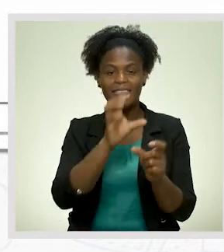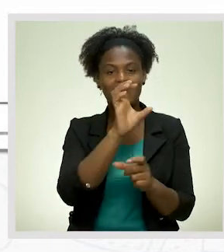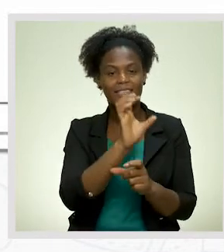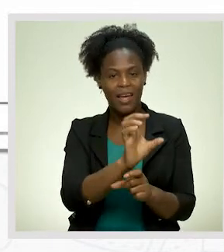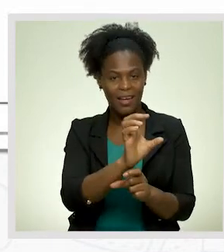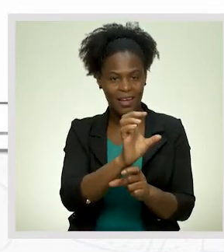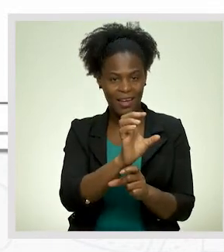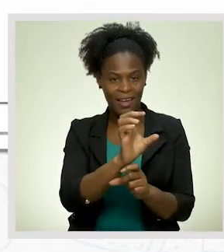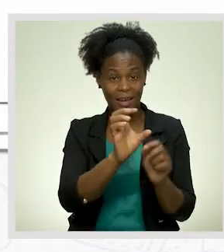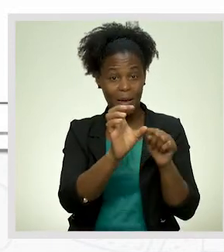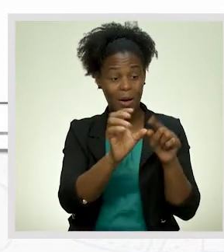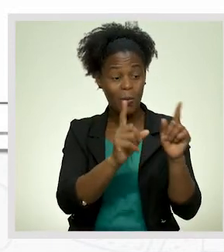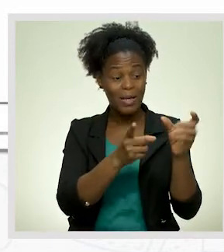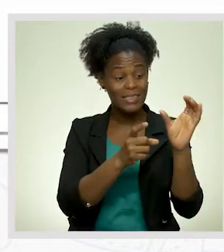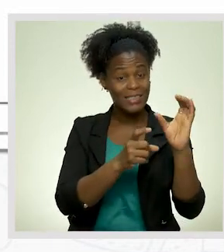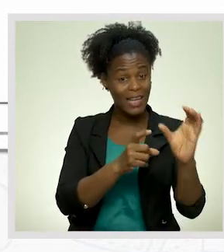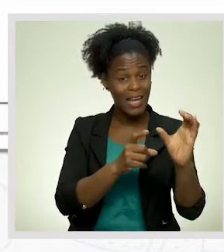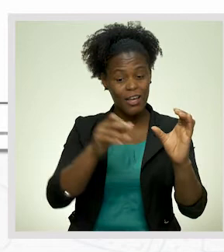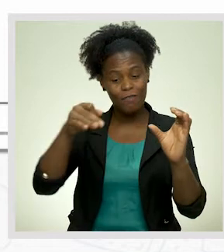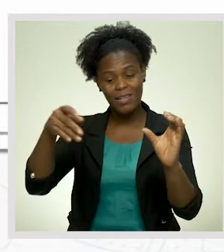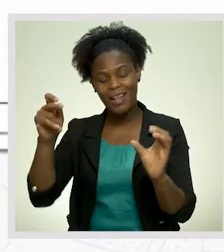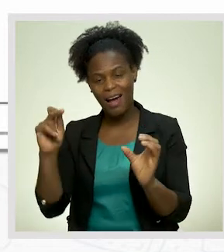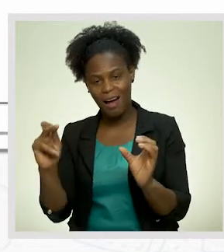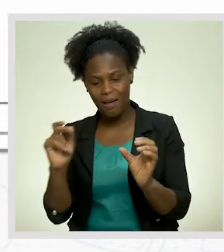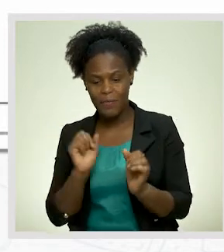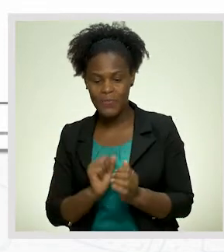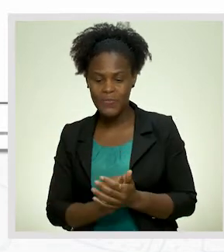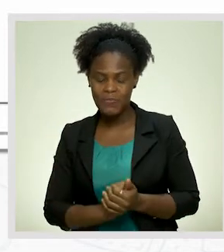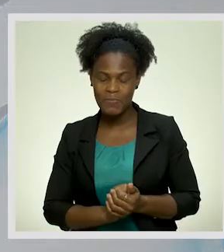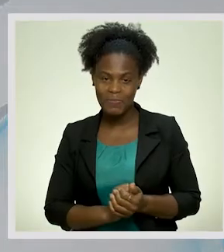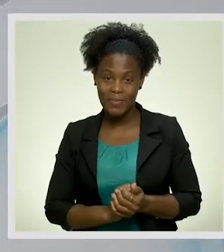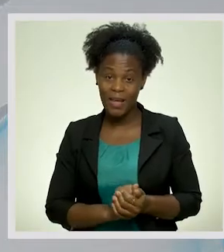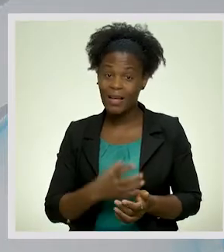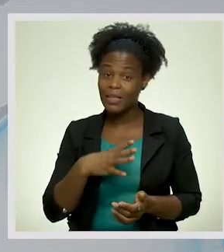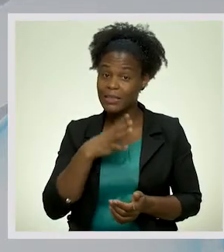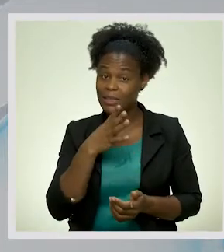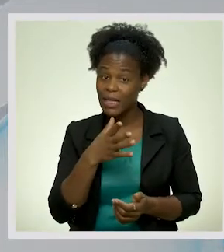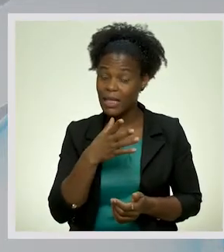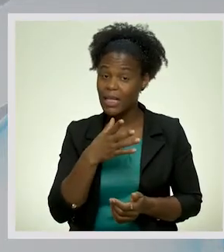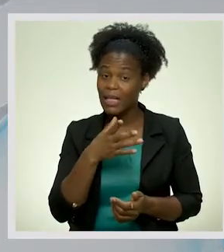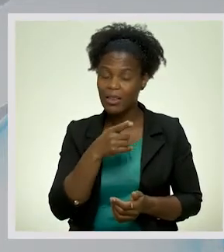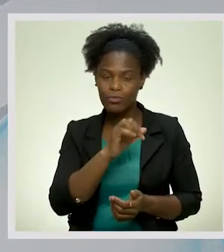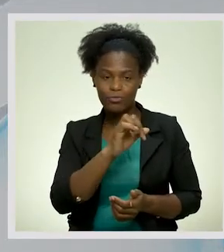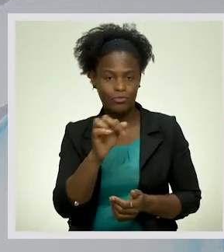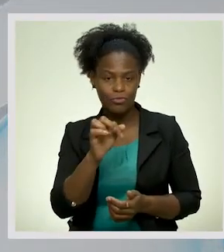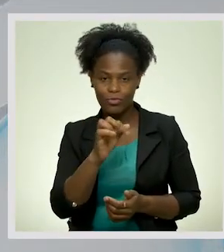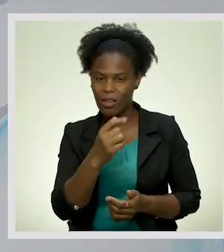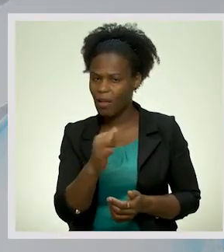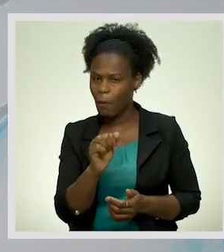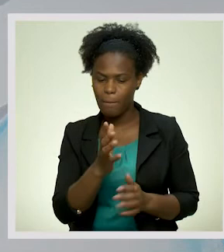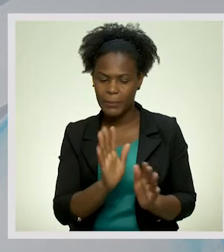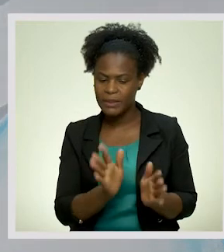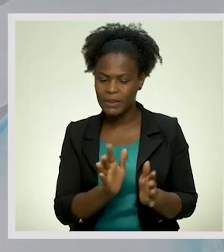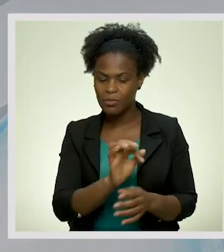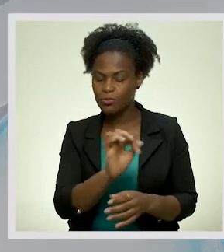C. Ça termine avec la lettre A. Donc, ça veut dire, não precisam, ok?